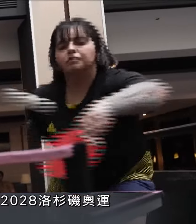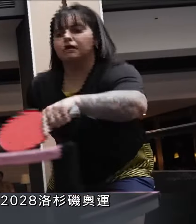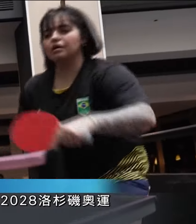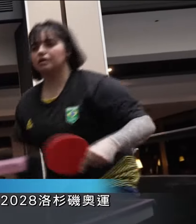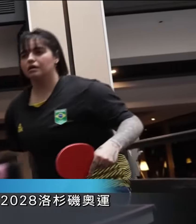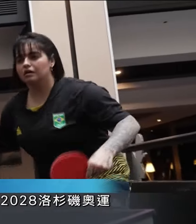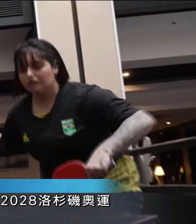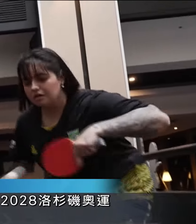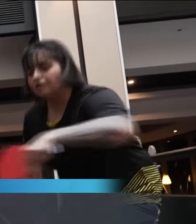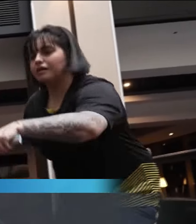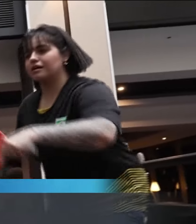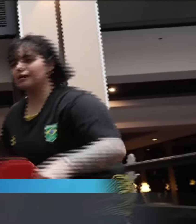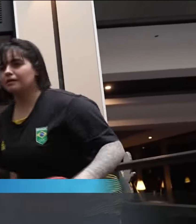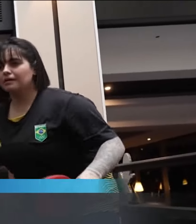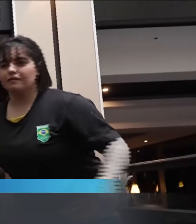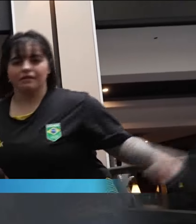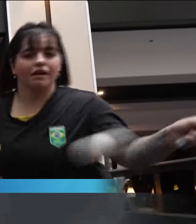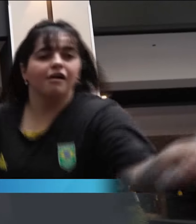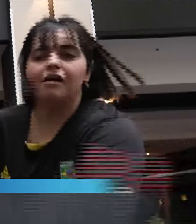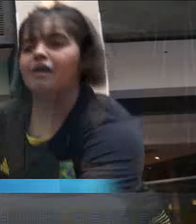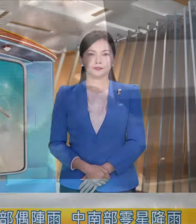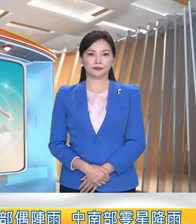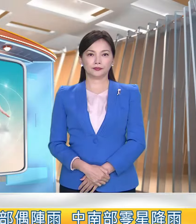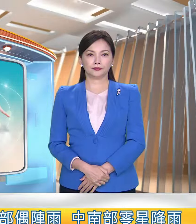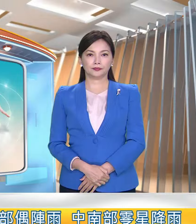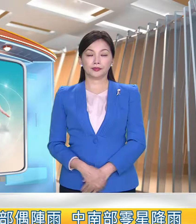奥运。公视新闻，徐宁编译。